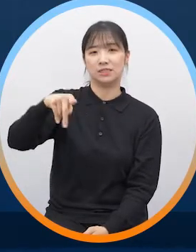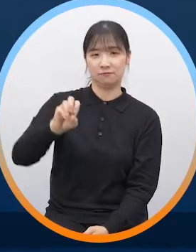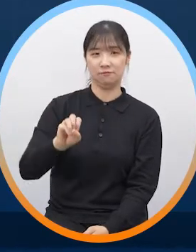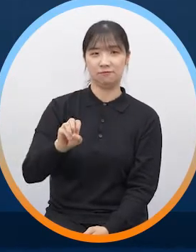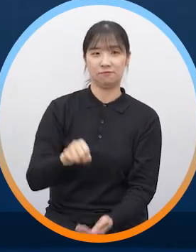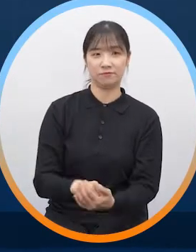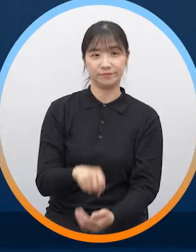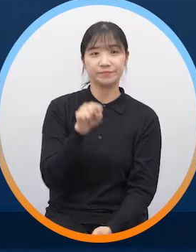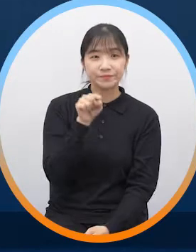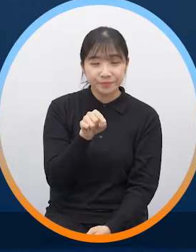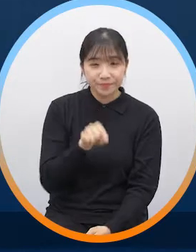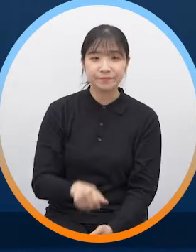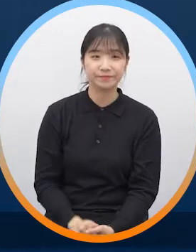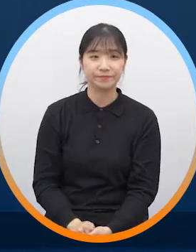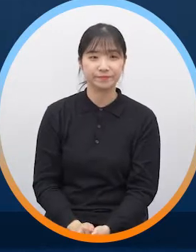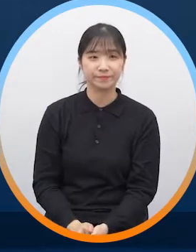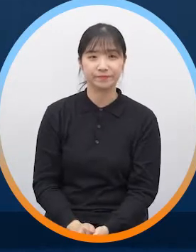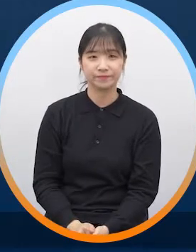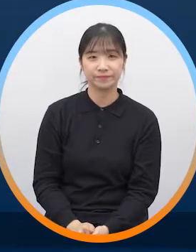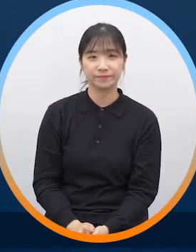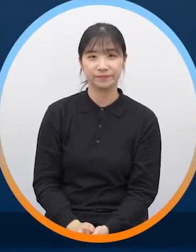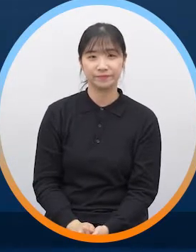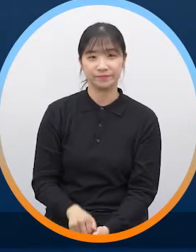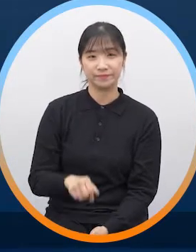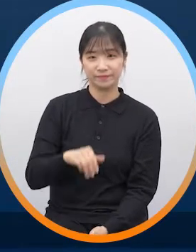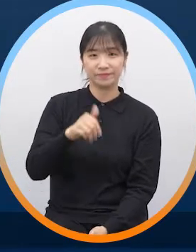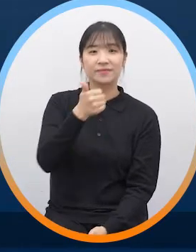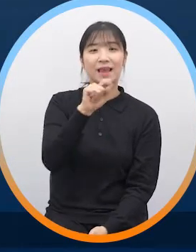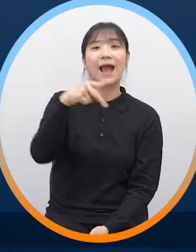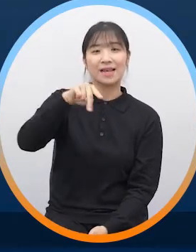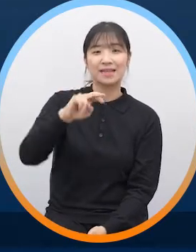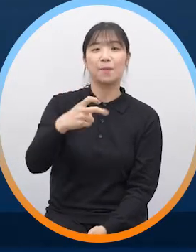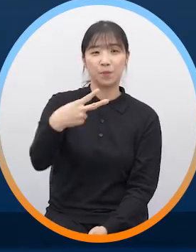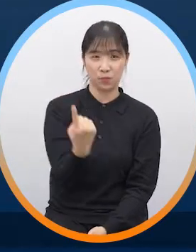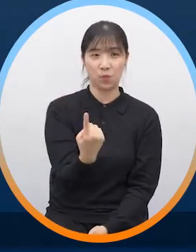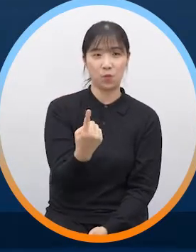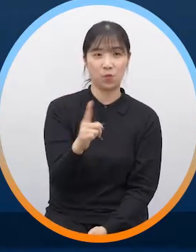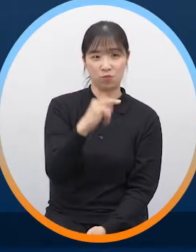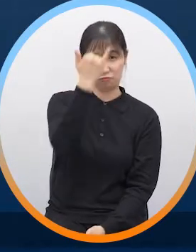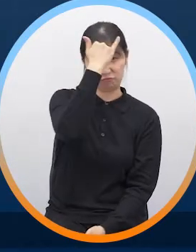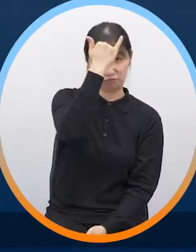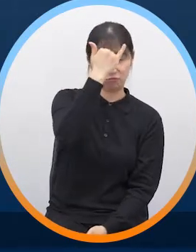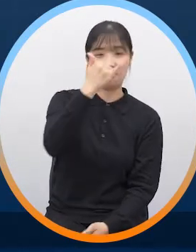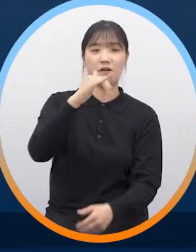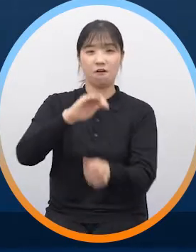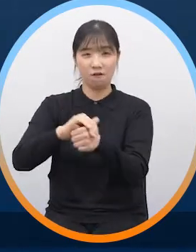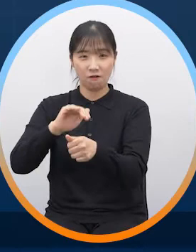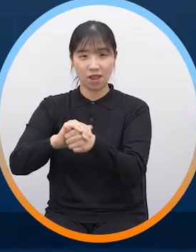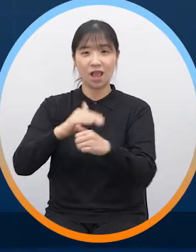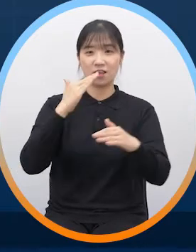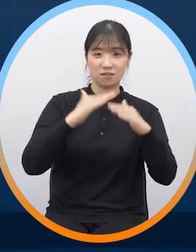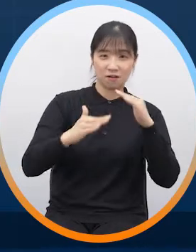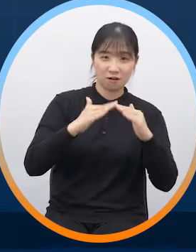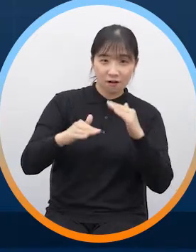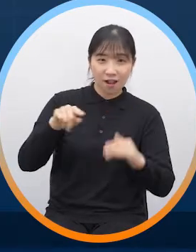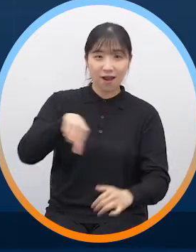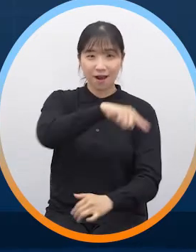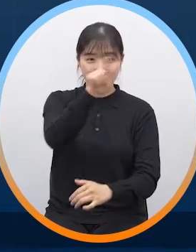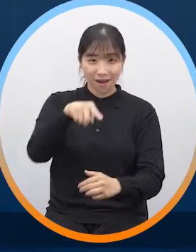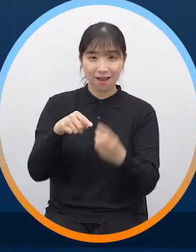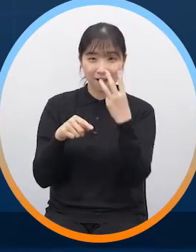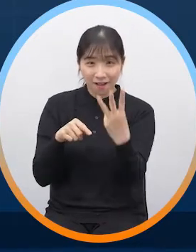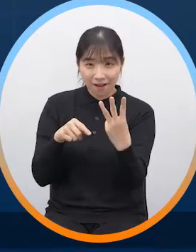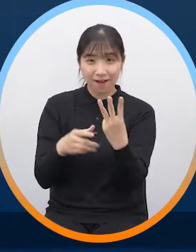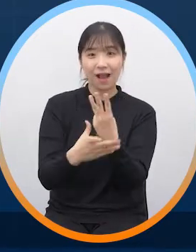이 평지성은 우리가 이 하삼도, 충청도, 경상도,